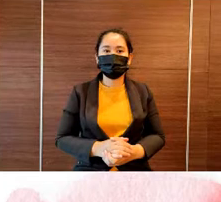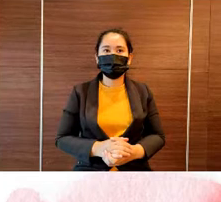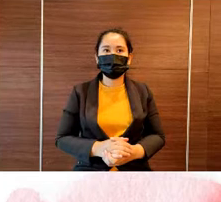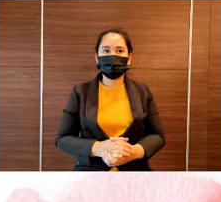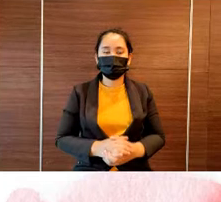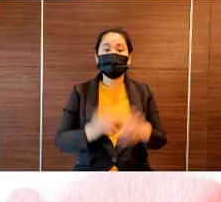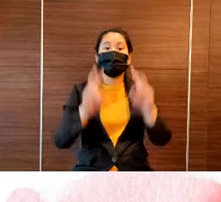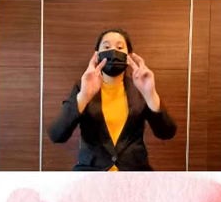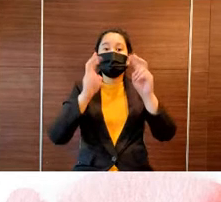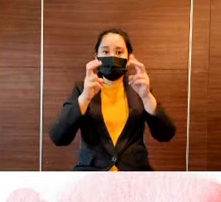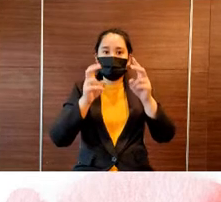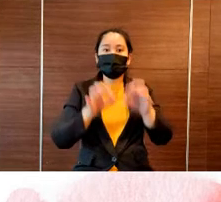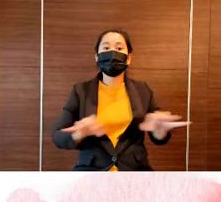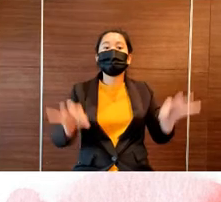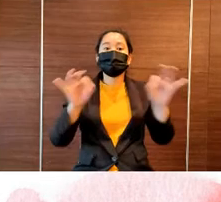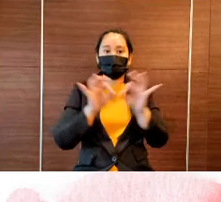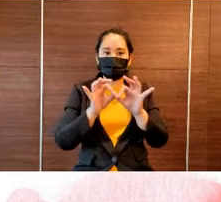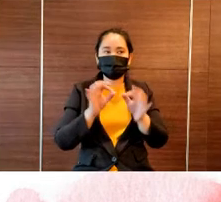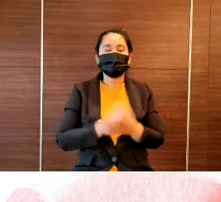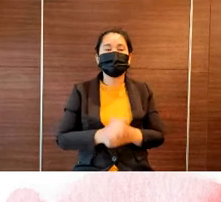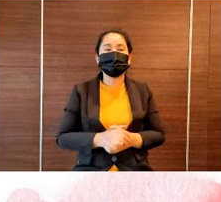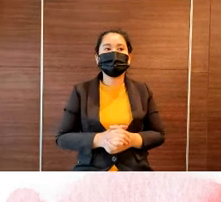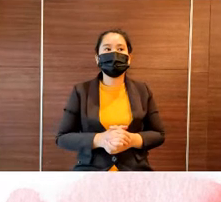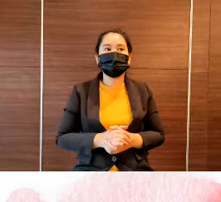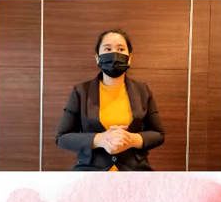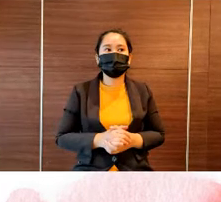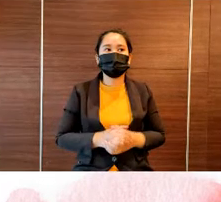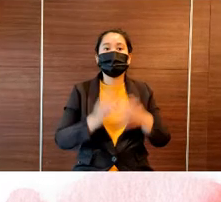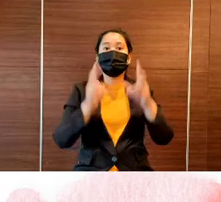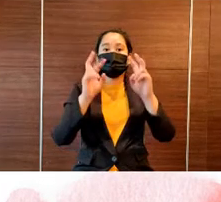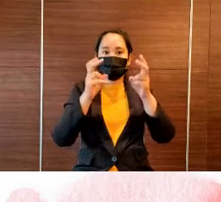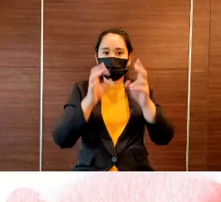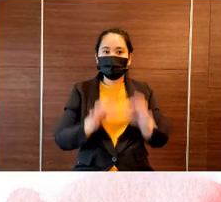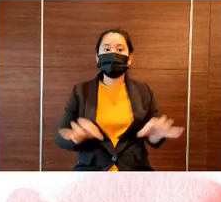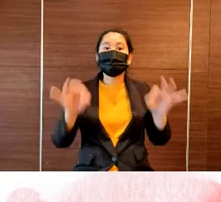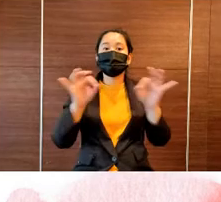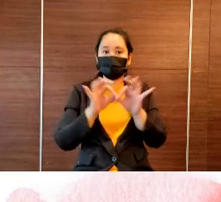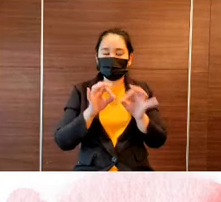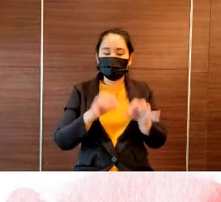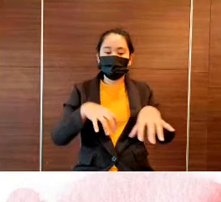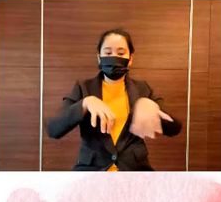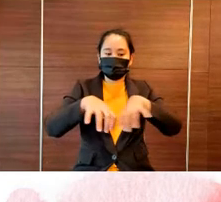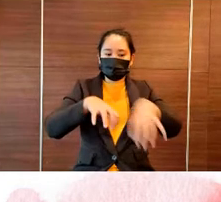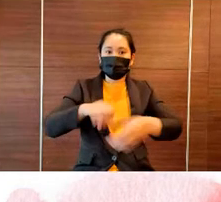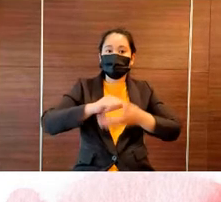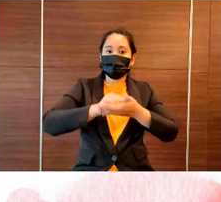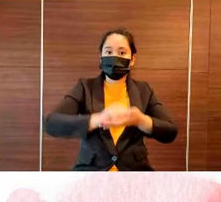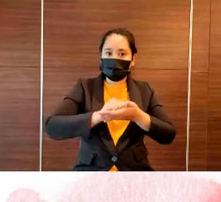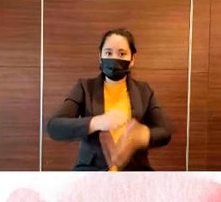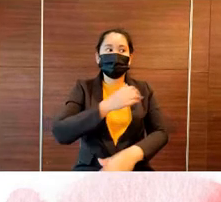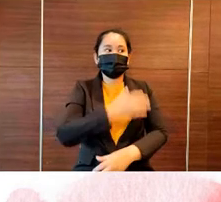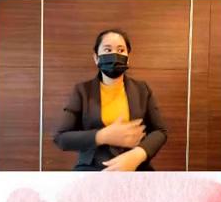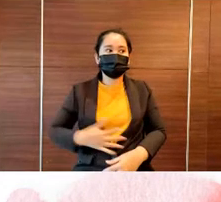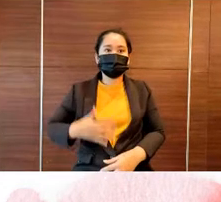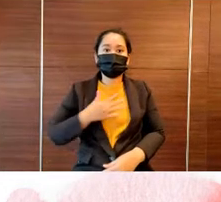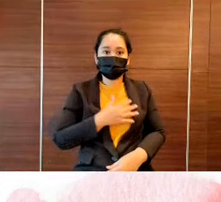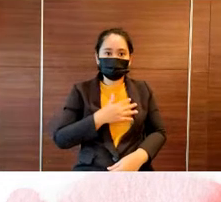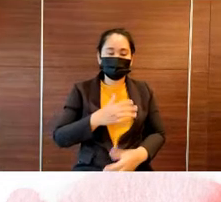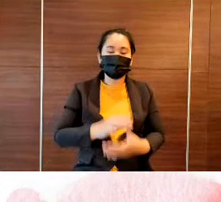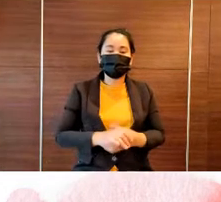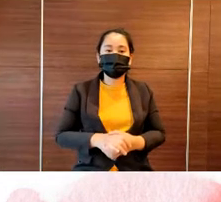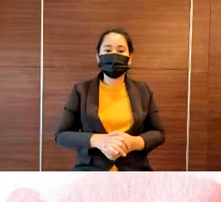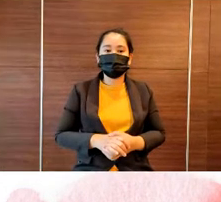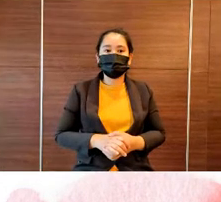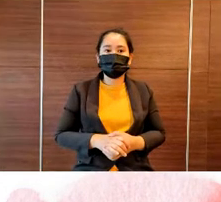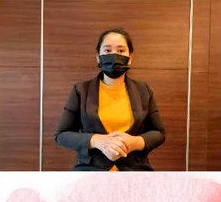ประเด็นสำคัญนะครับนะฮะอันนี้มันใช้ไม่ได้นะประเด็นสำคัญของการจัดบริการสุขภาพนะครับนะแก่กลุ่ม